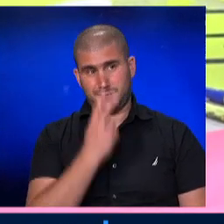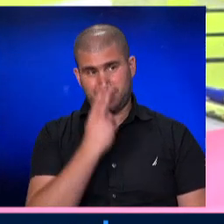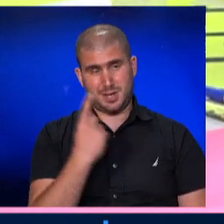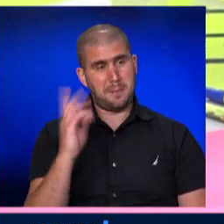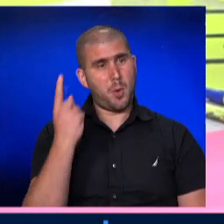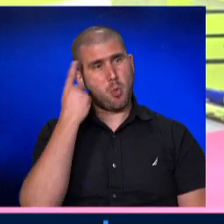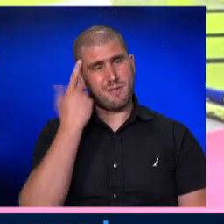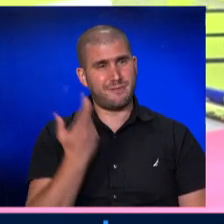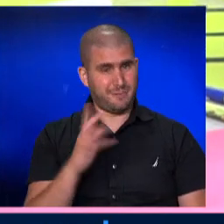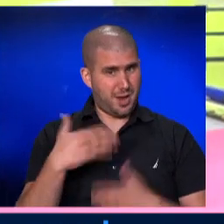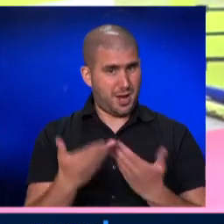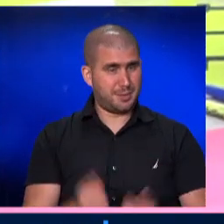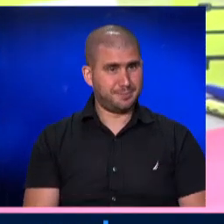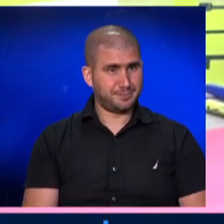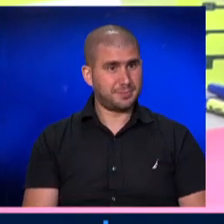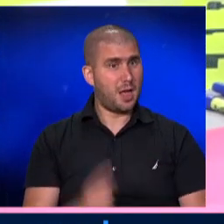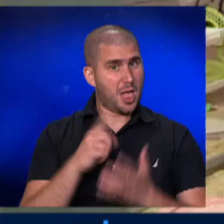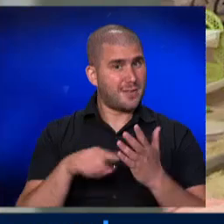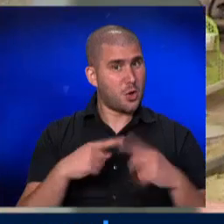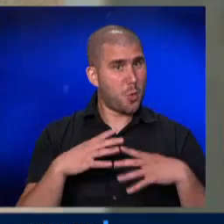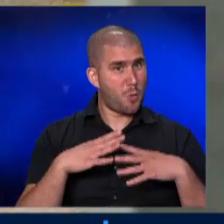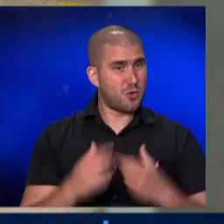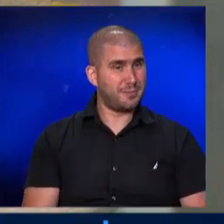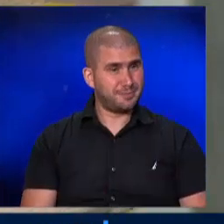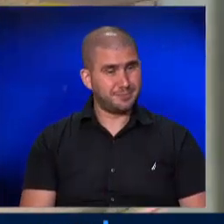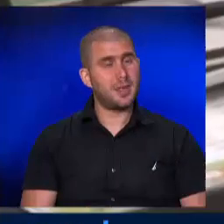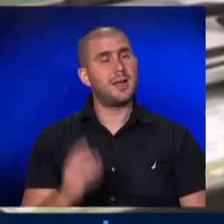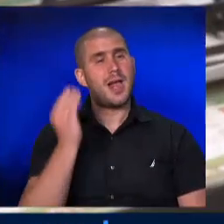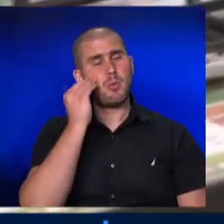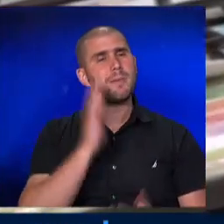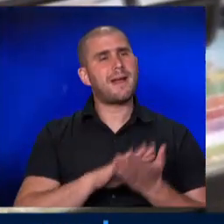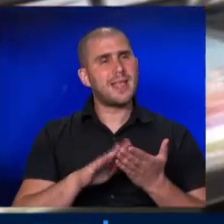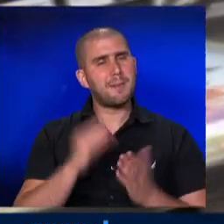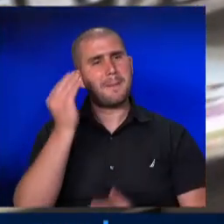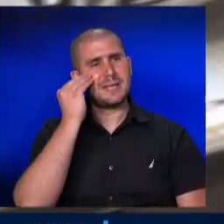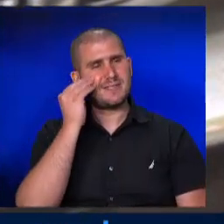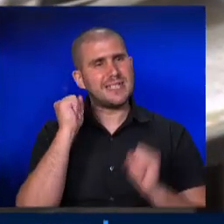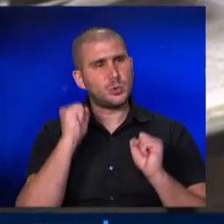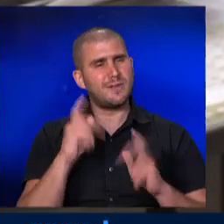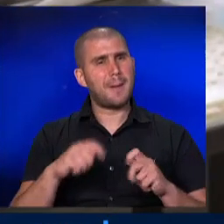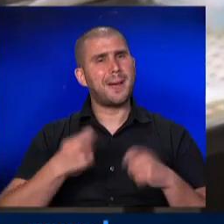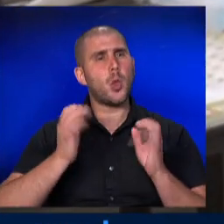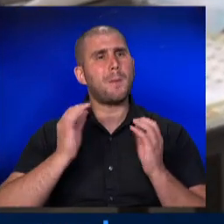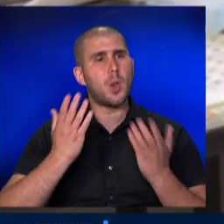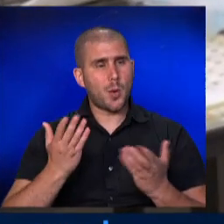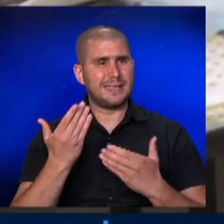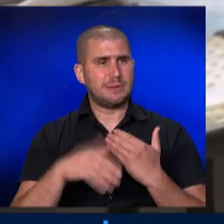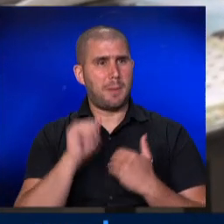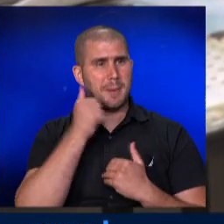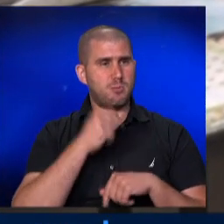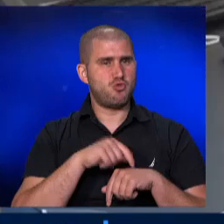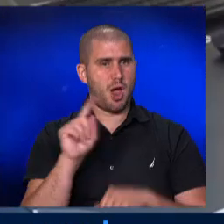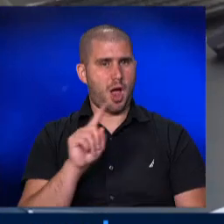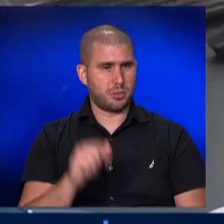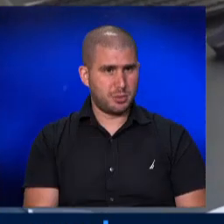מה הוא אומר אחרי זה, לבטל ימי חופשה או לא. הלימודים בגני הילדים, בתי הספר היסודיים ובחינוך המיוחד יסתיימו מחר בשעה